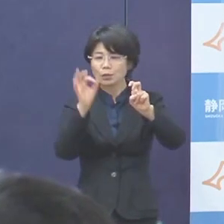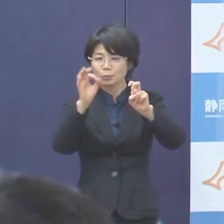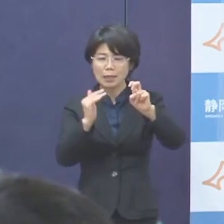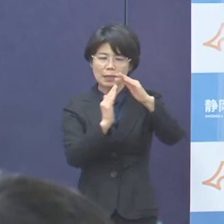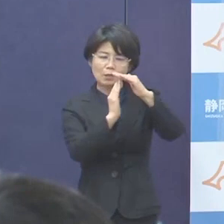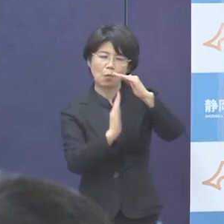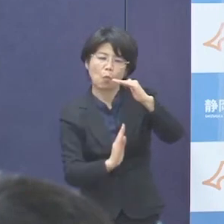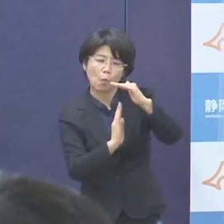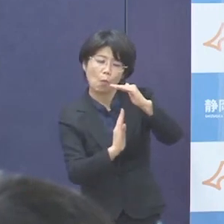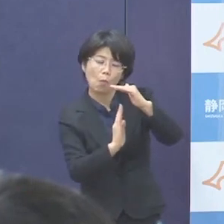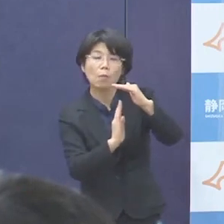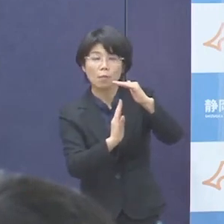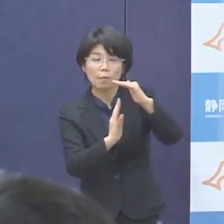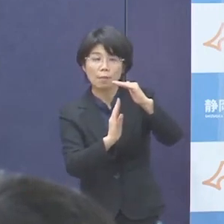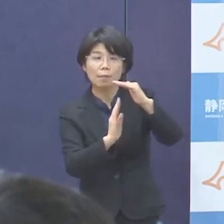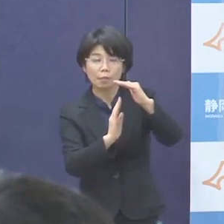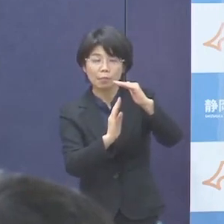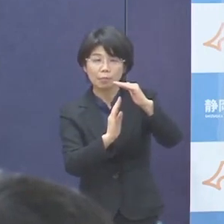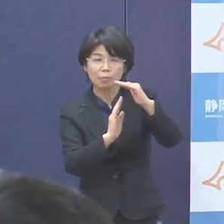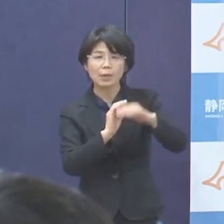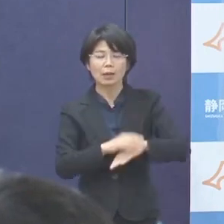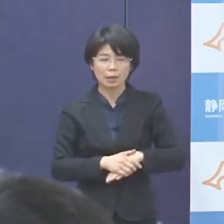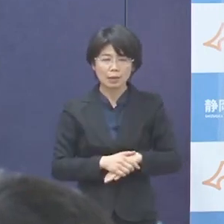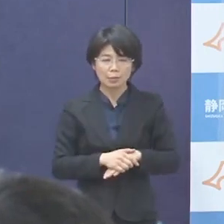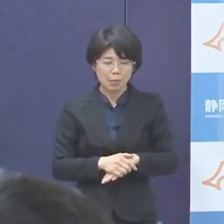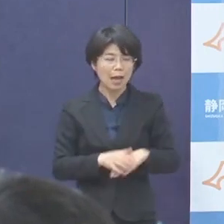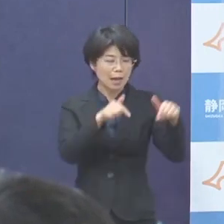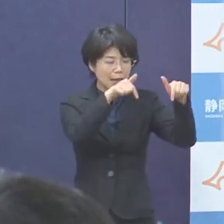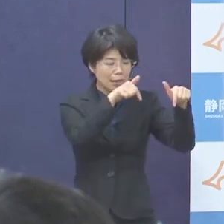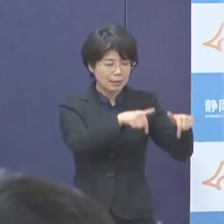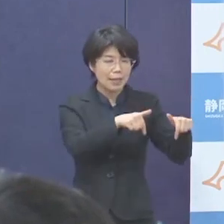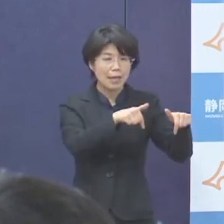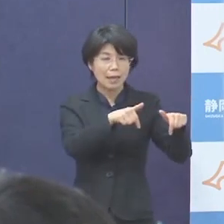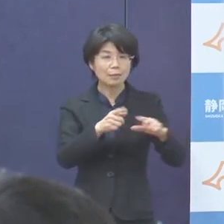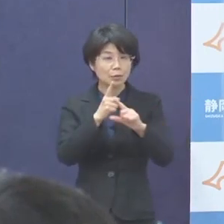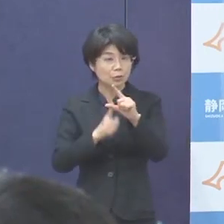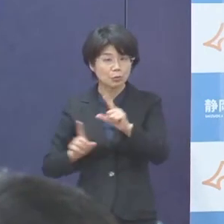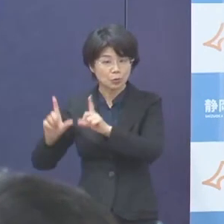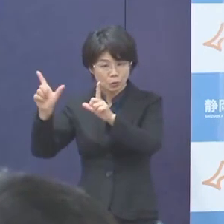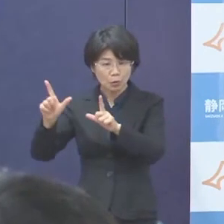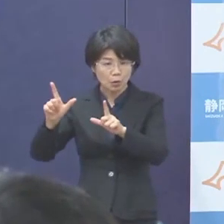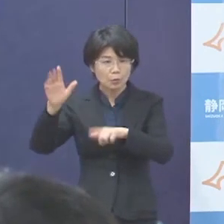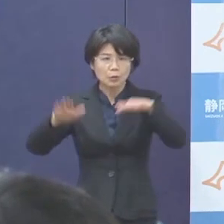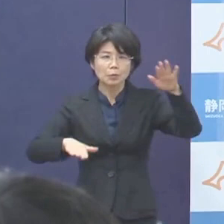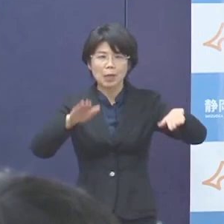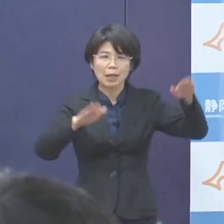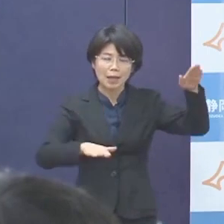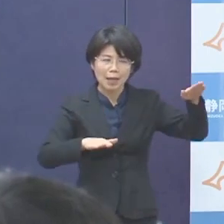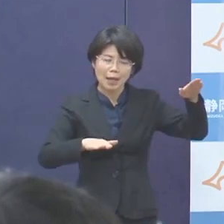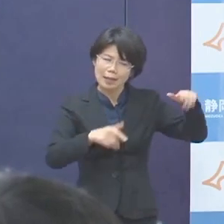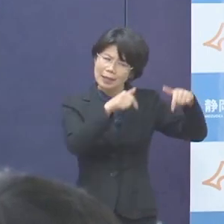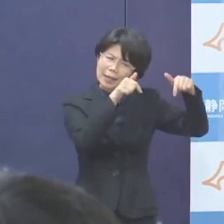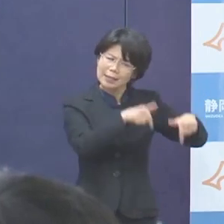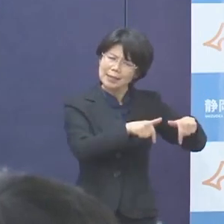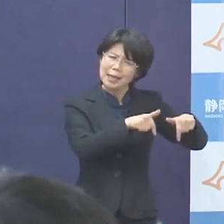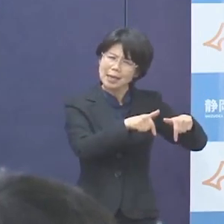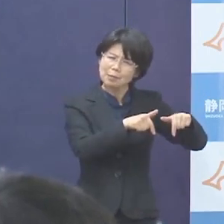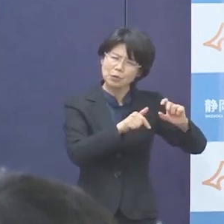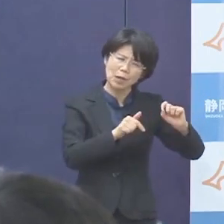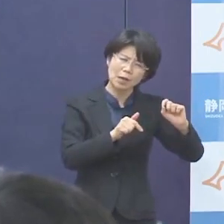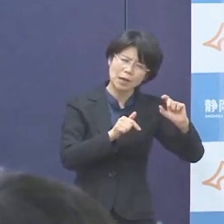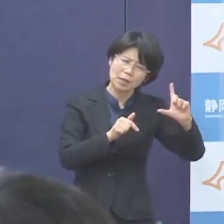残念ながら西部中部東部でですね、若干違いがありまして、西部は残念ながら3割をちょっと超えてるんですけれども